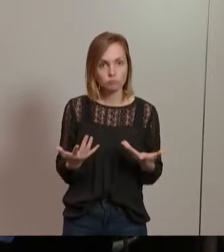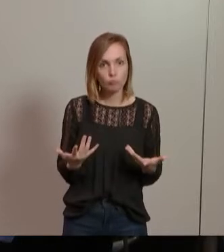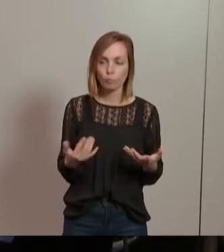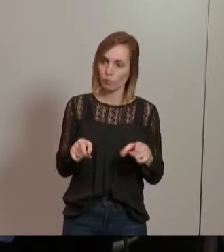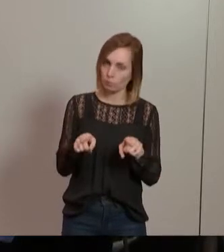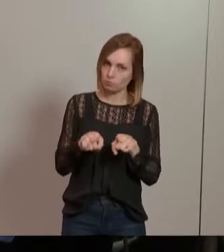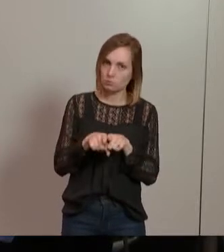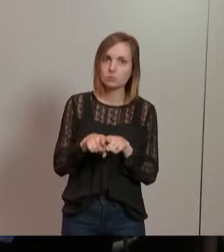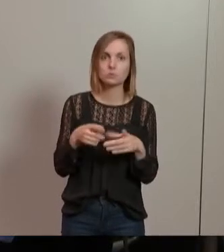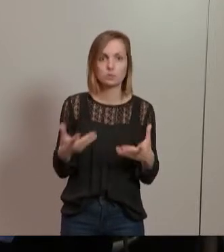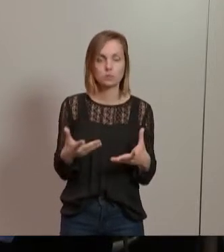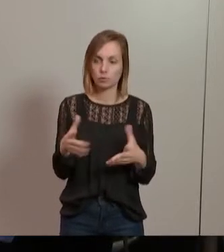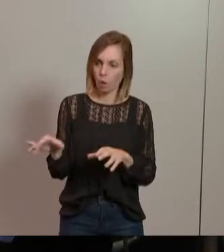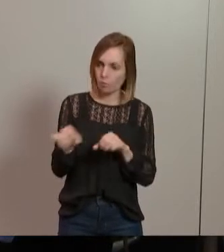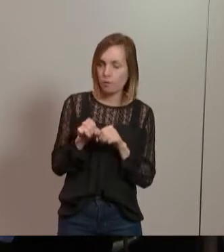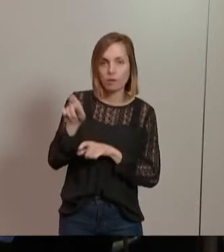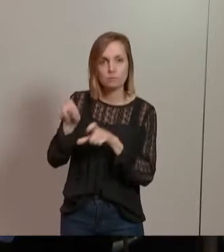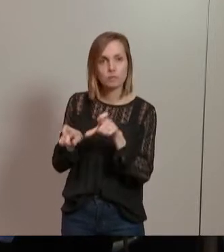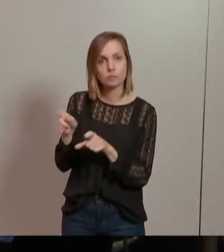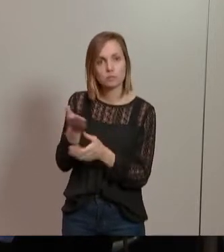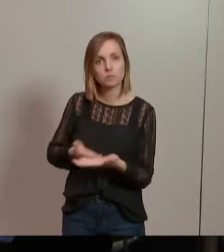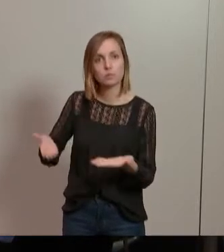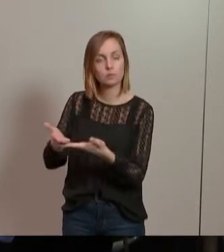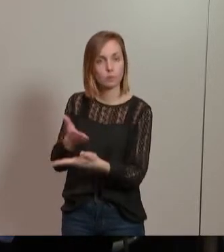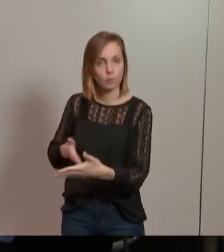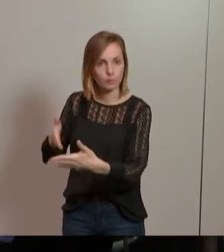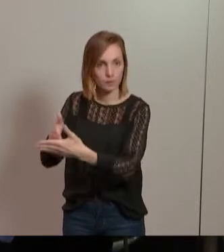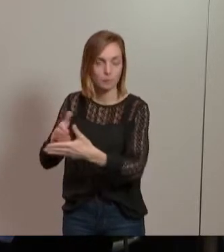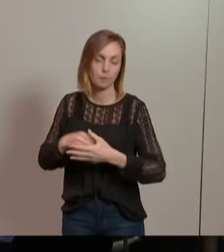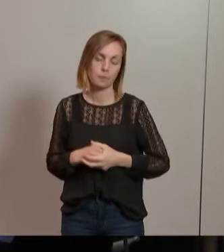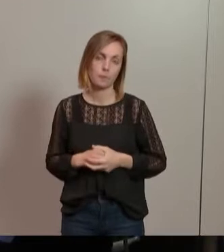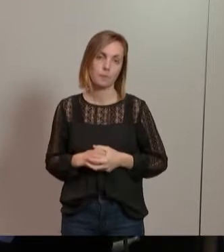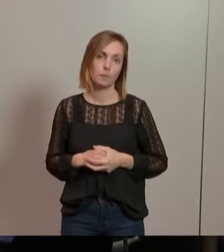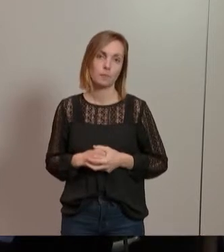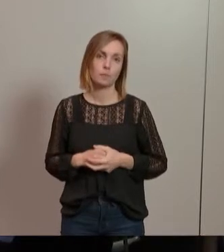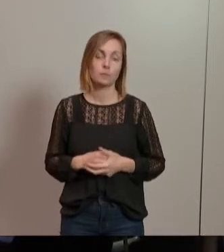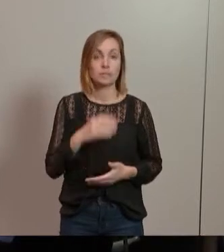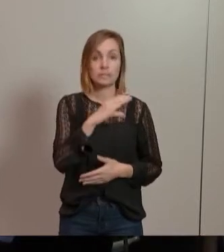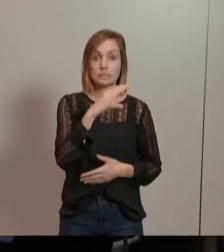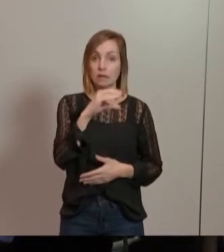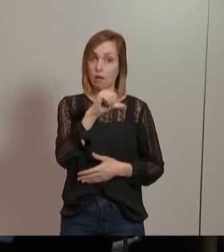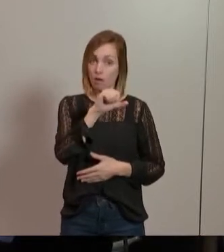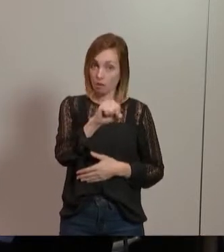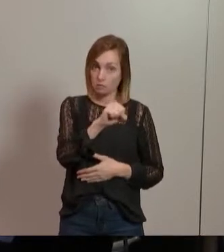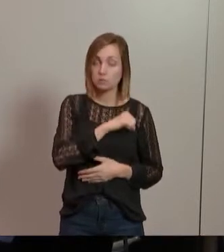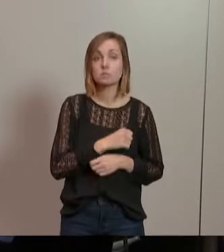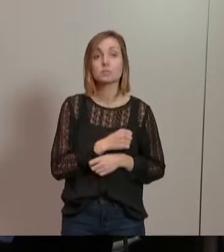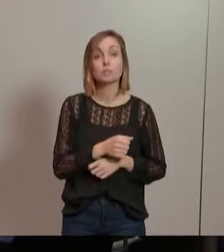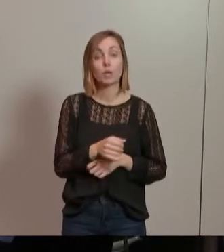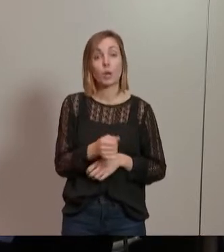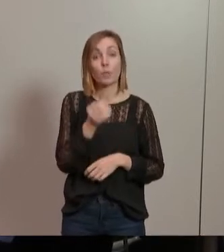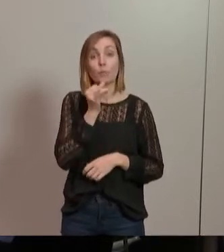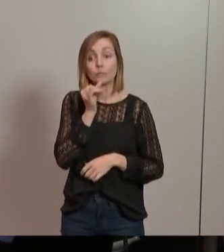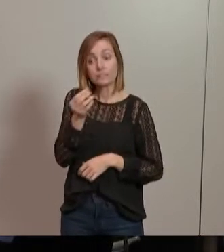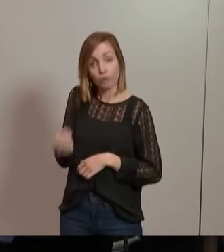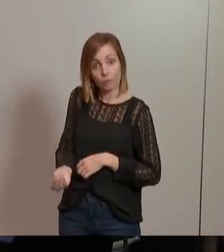également l'emploi des personnes en situation de handicap, le CCAS, la petite enfance,